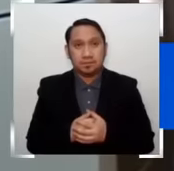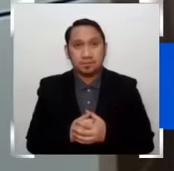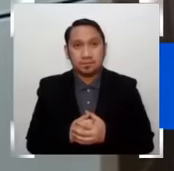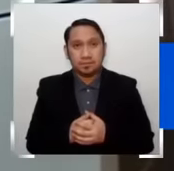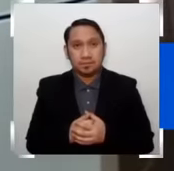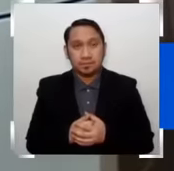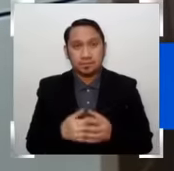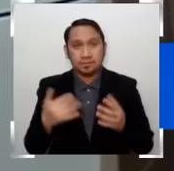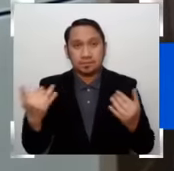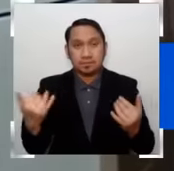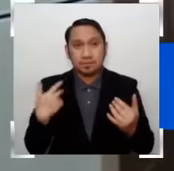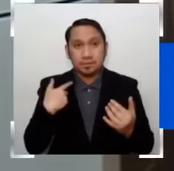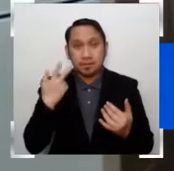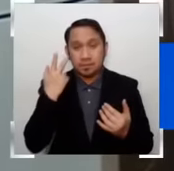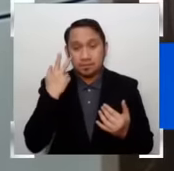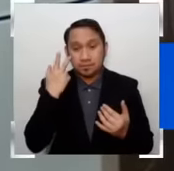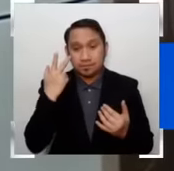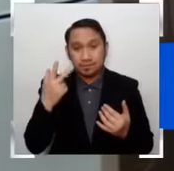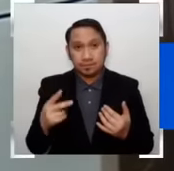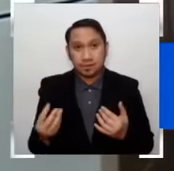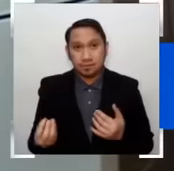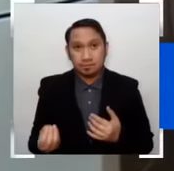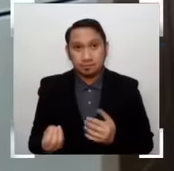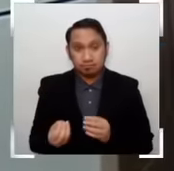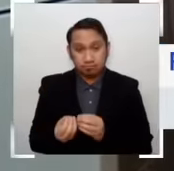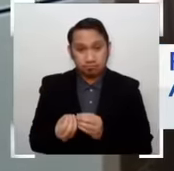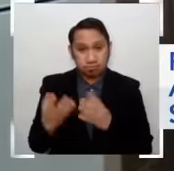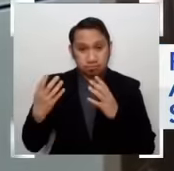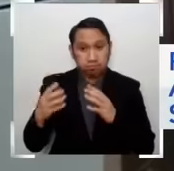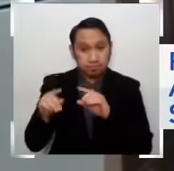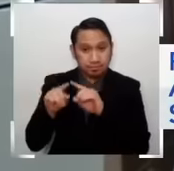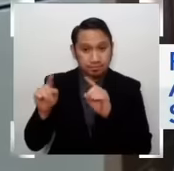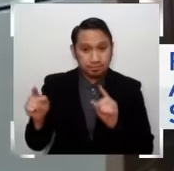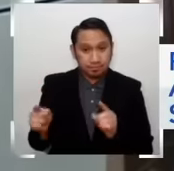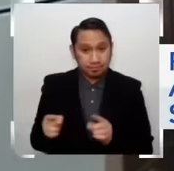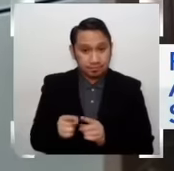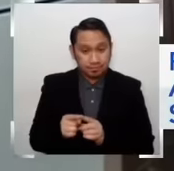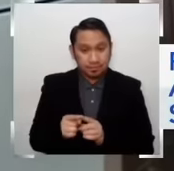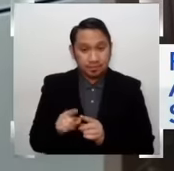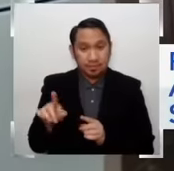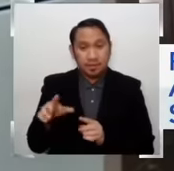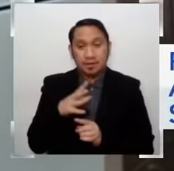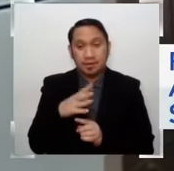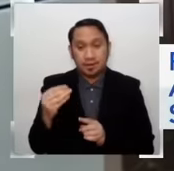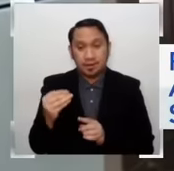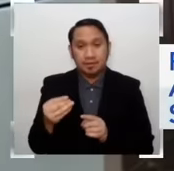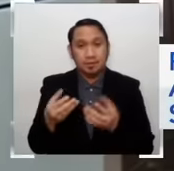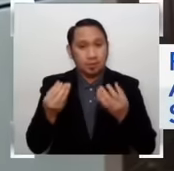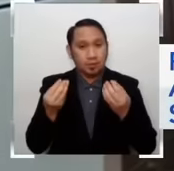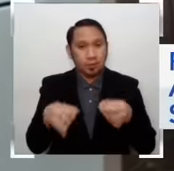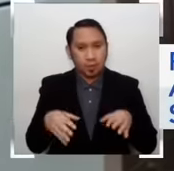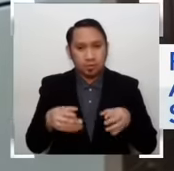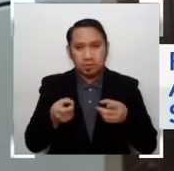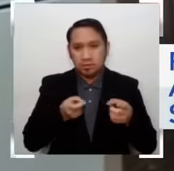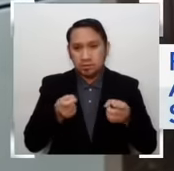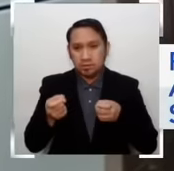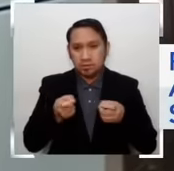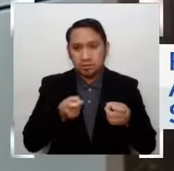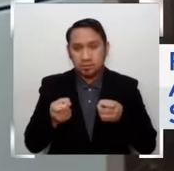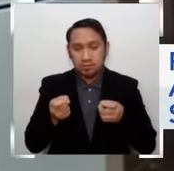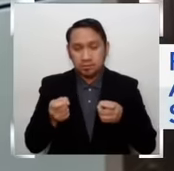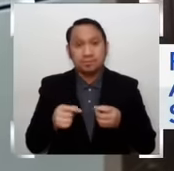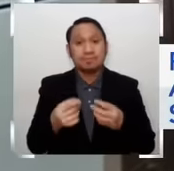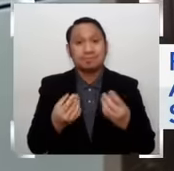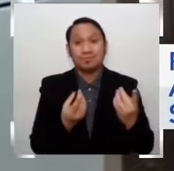kanang gulong sa likuran ng bus at ito po ay nakawalan ng kontrol. So, ang ginawa po ng